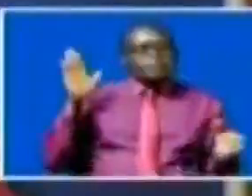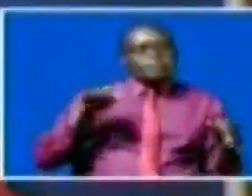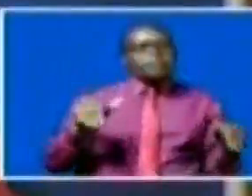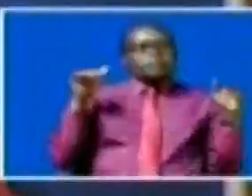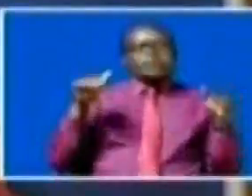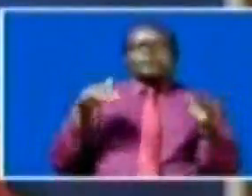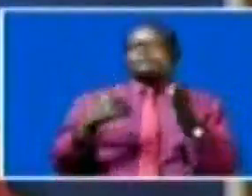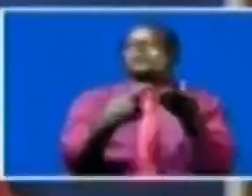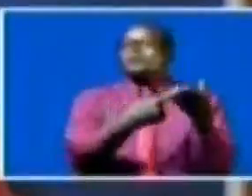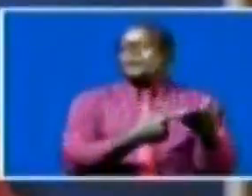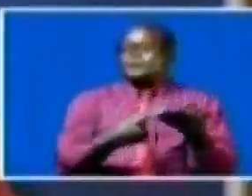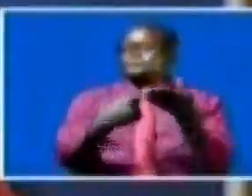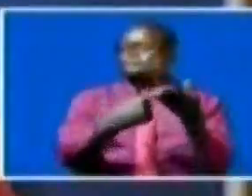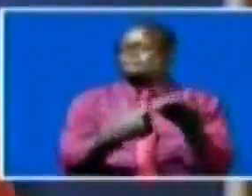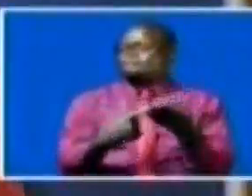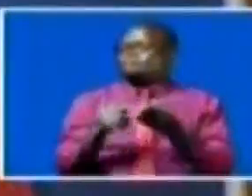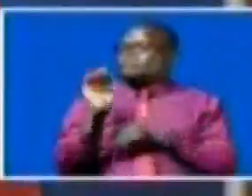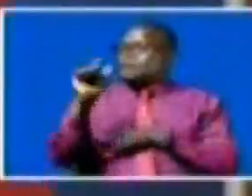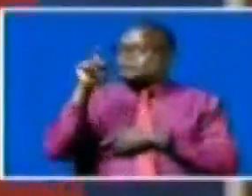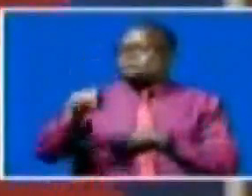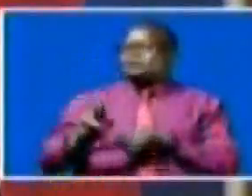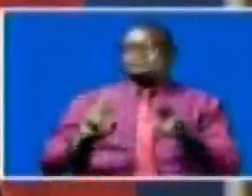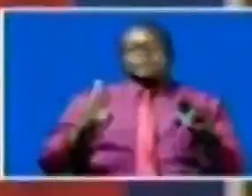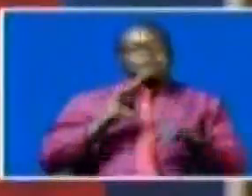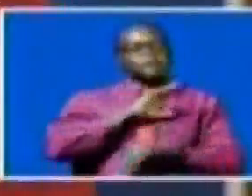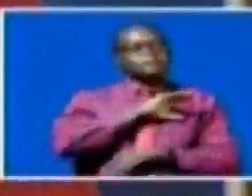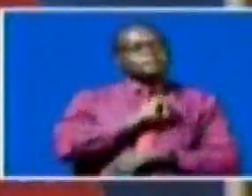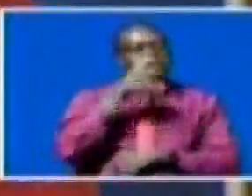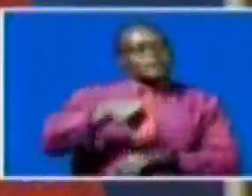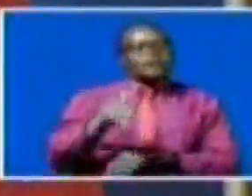mmengoja, ila nitakwambia ngoja isikumize matumbo, kwani kwa sasa tunafungua rasmi